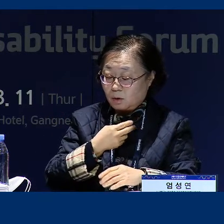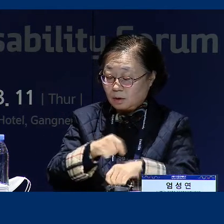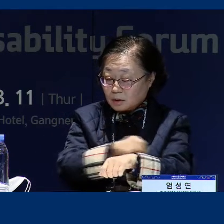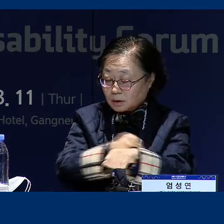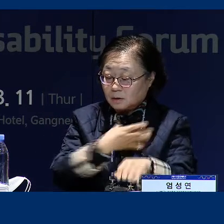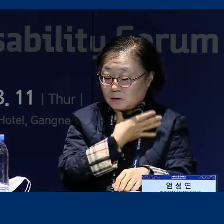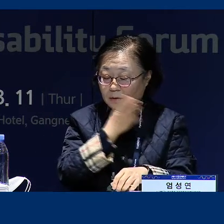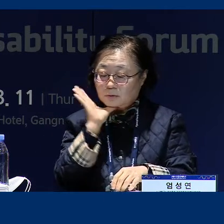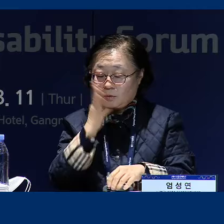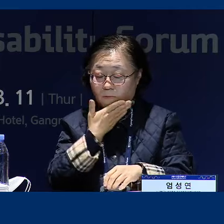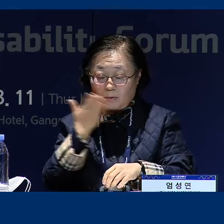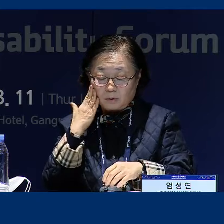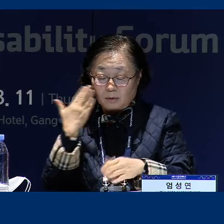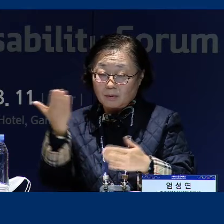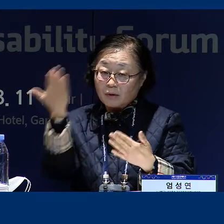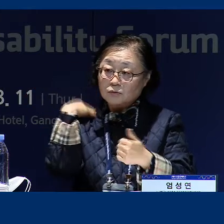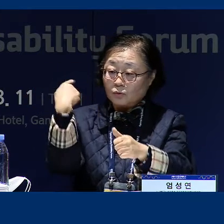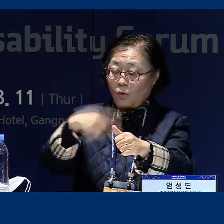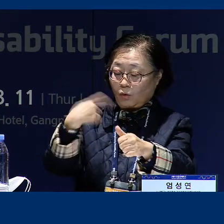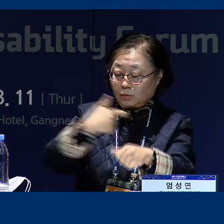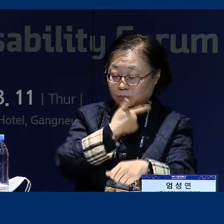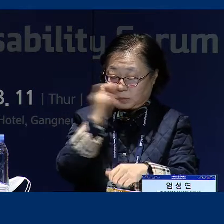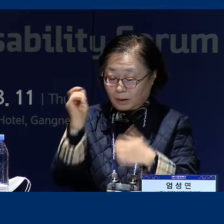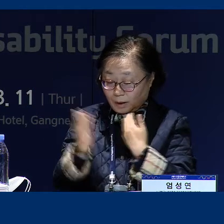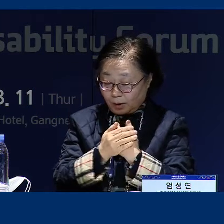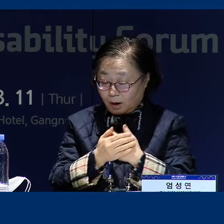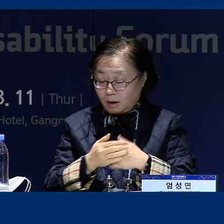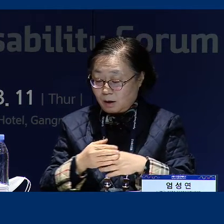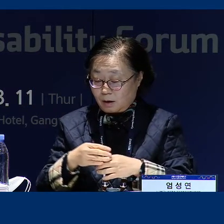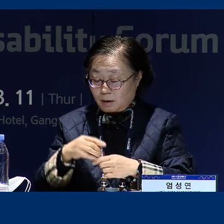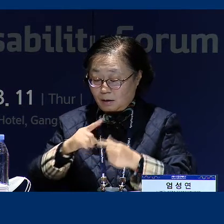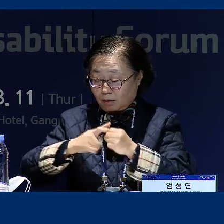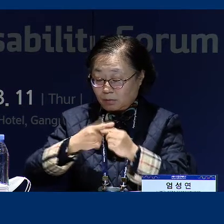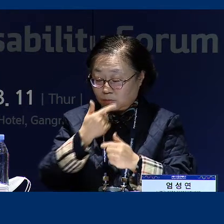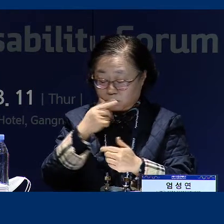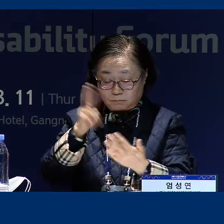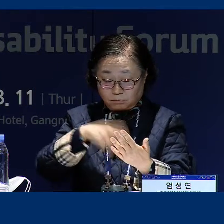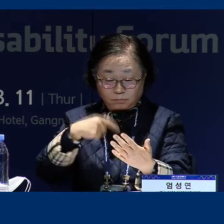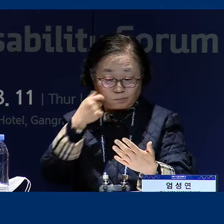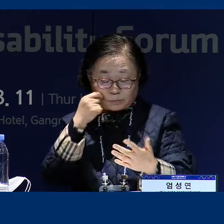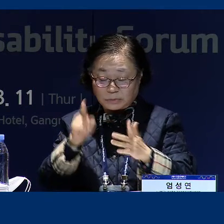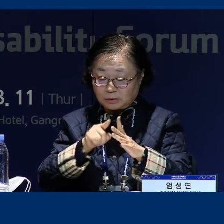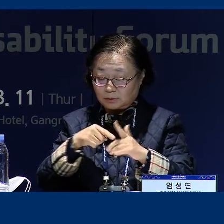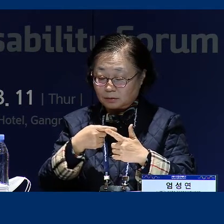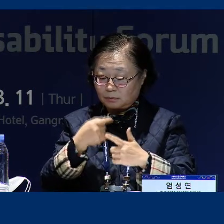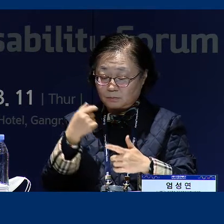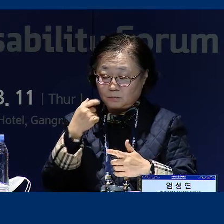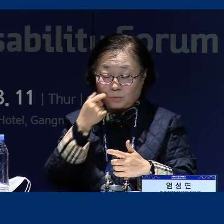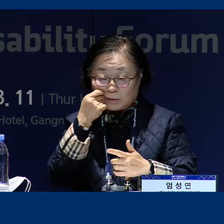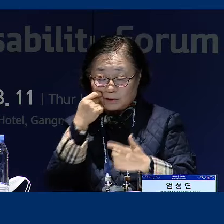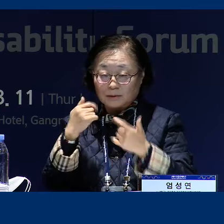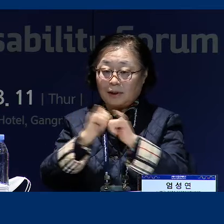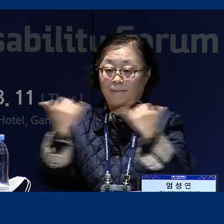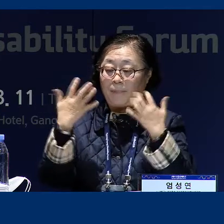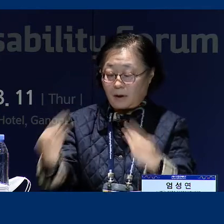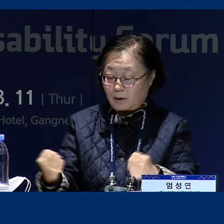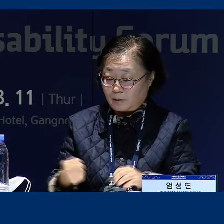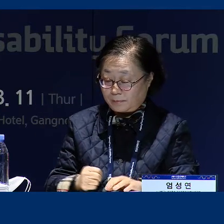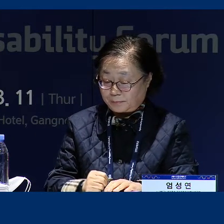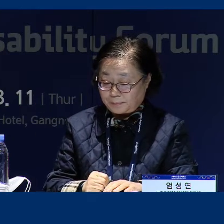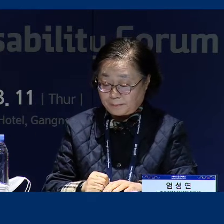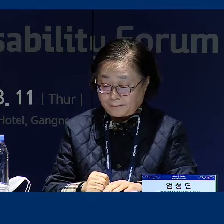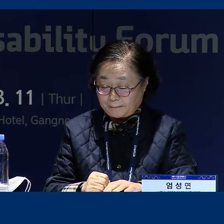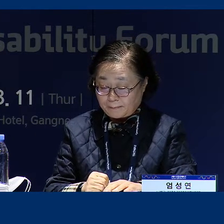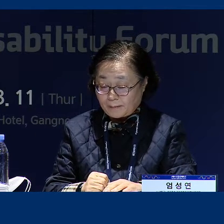있습니다. 농인은 한국어가 아니라 한국 수어를 제일 언어로 사용하기 때문에 한국어 문해력이 천인처럼 좋지